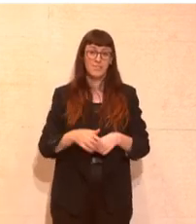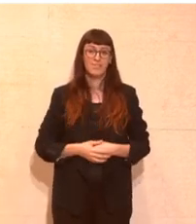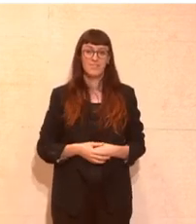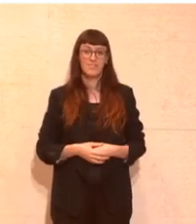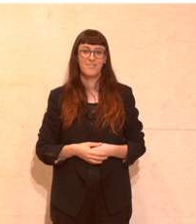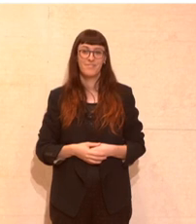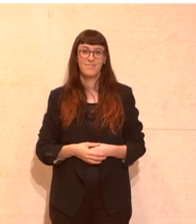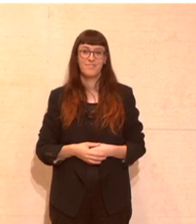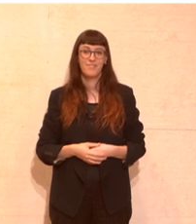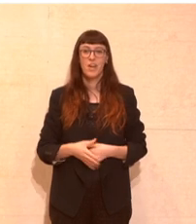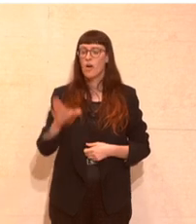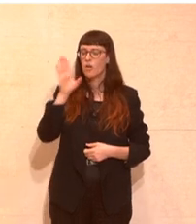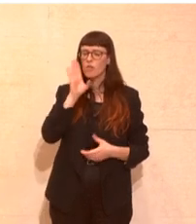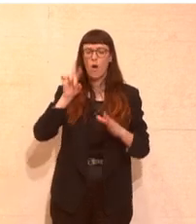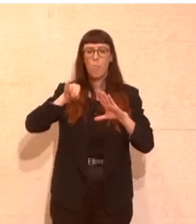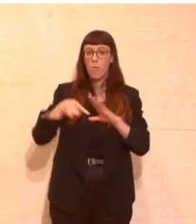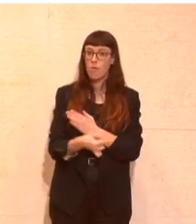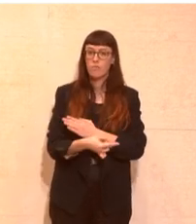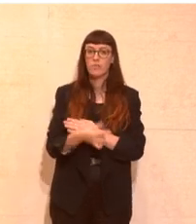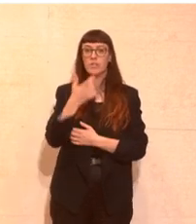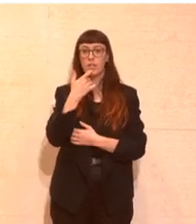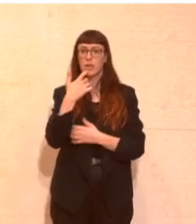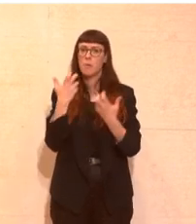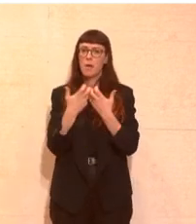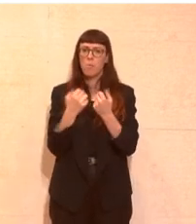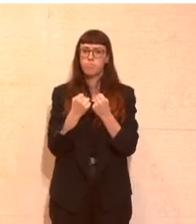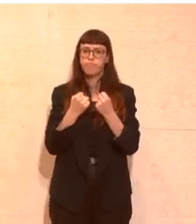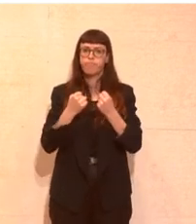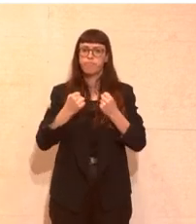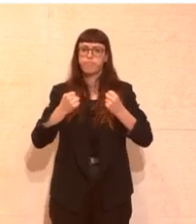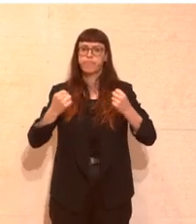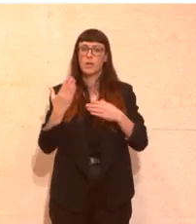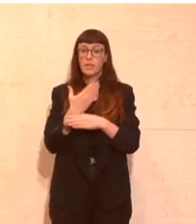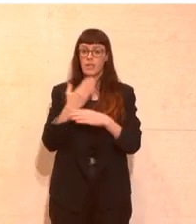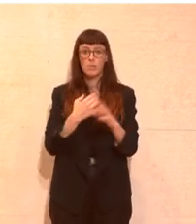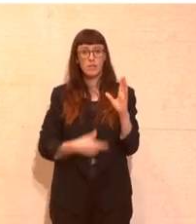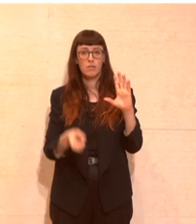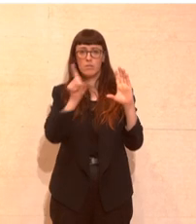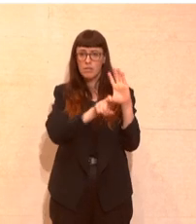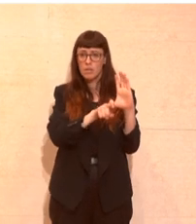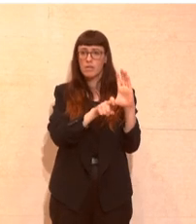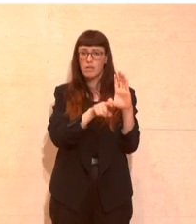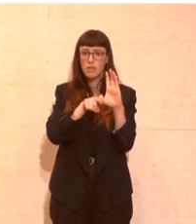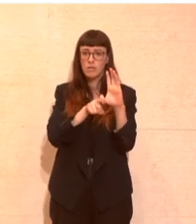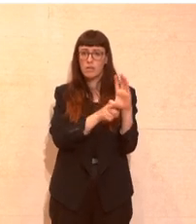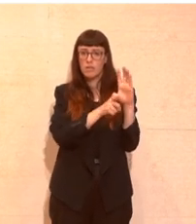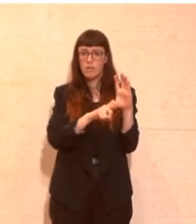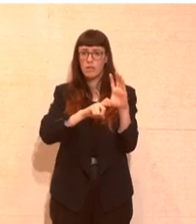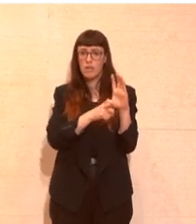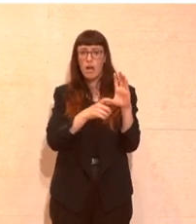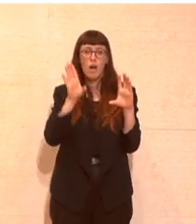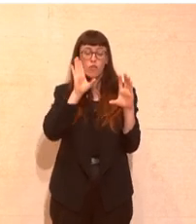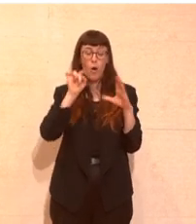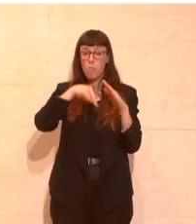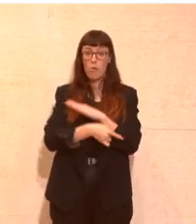ont été trop volumineux pour dormir sur des branches, et donc ils tombaient pendant leur sommeil, ils ne pouvaient pas approfondir leur sommeil, et donc ils se